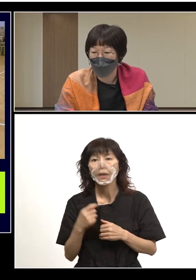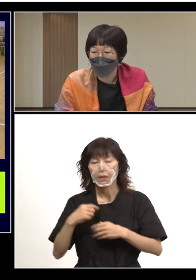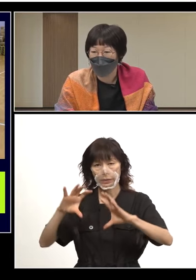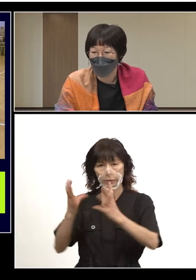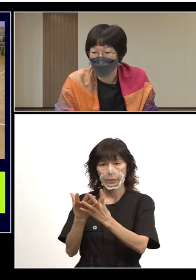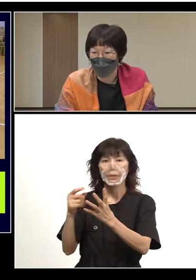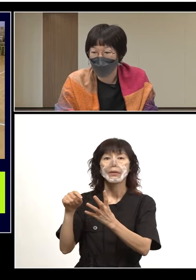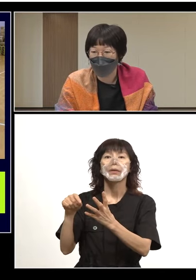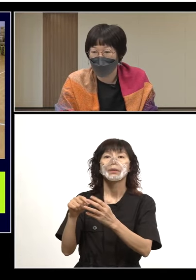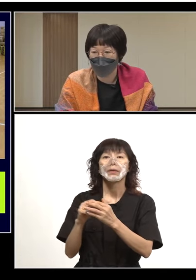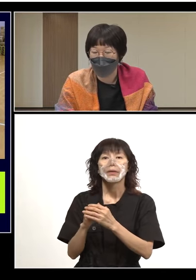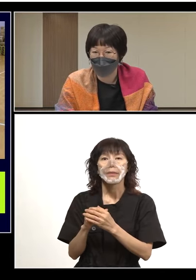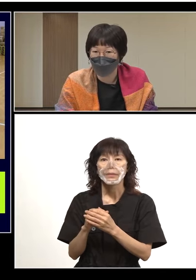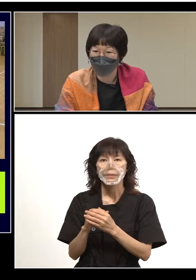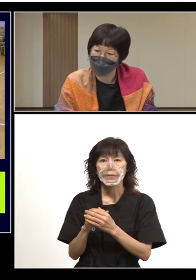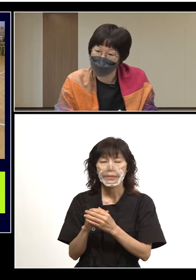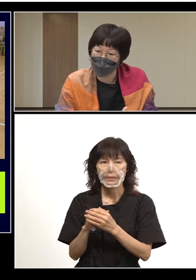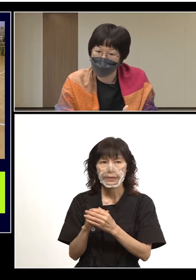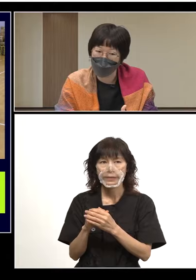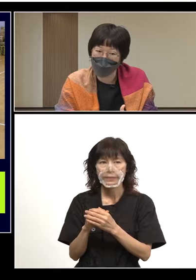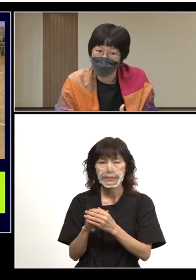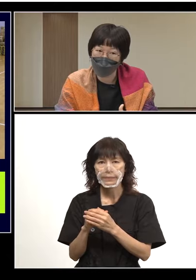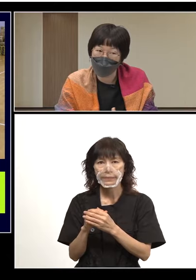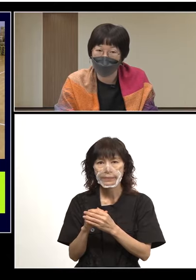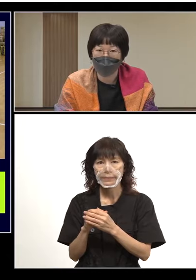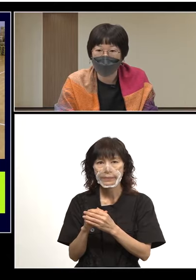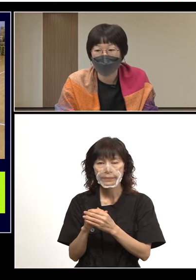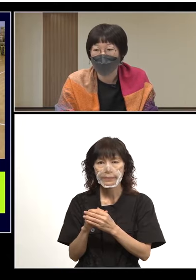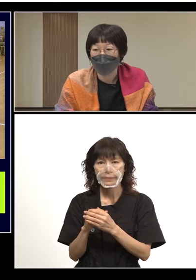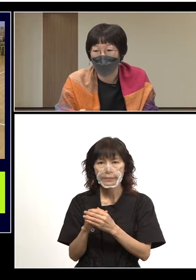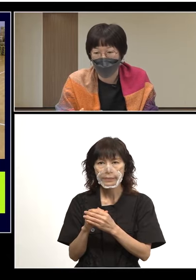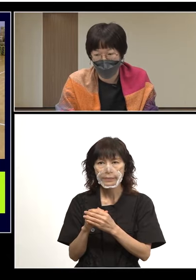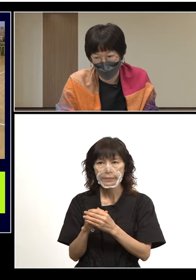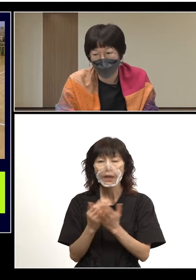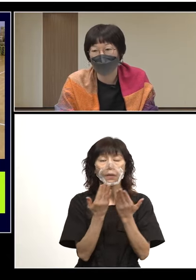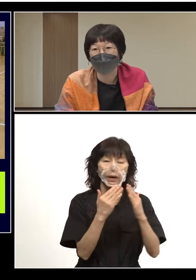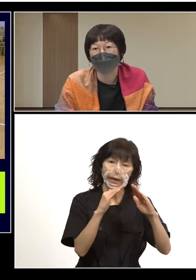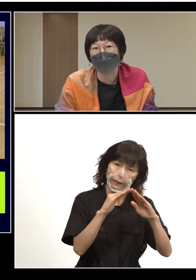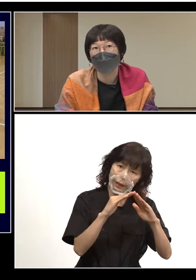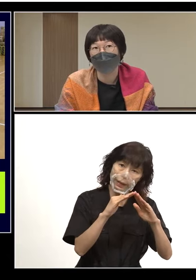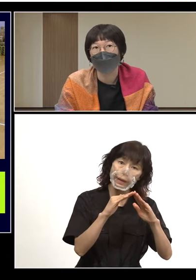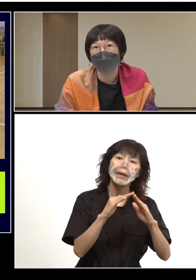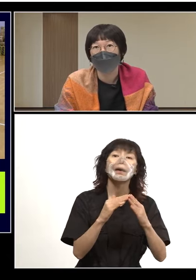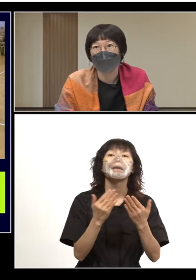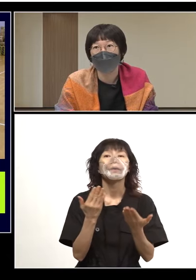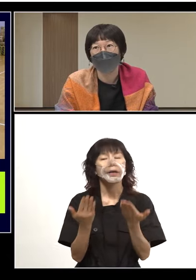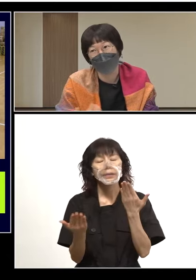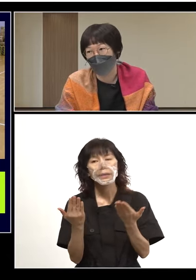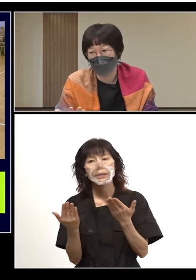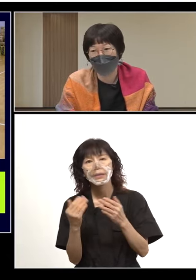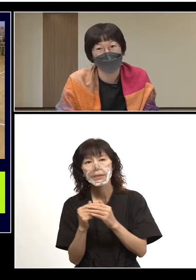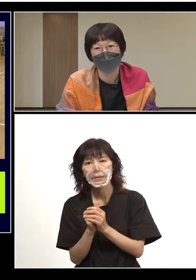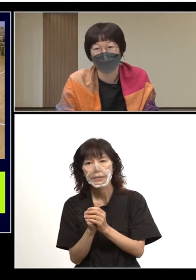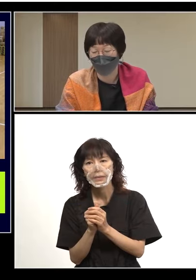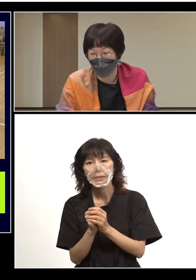隊除咗就喺一啲學校啊，或者係透過譬如頭